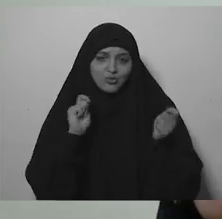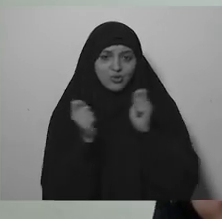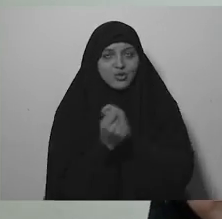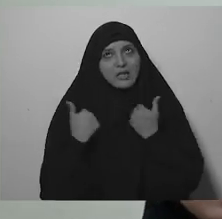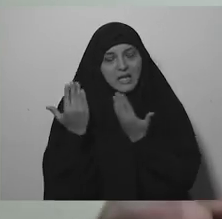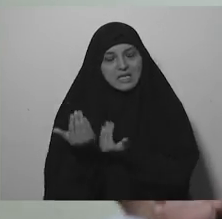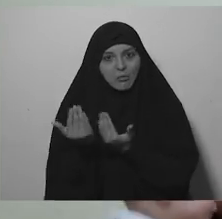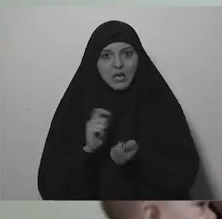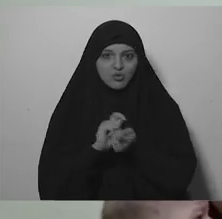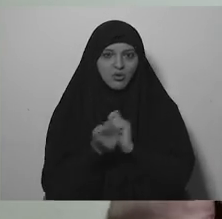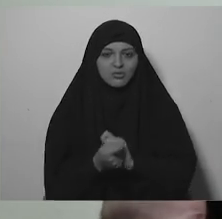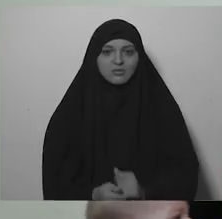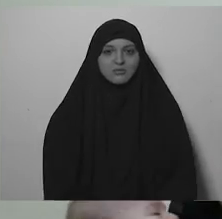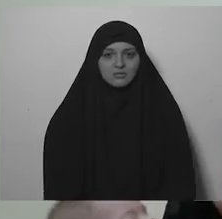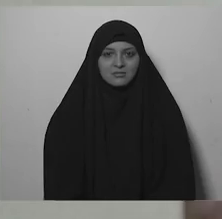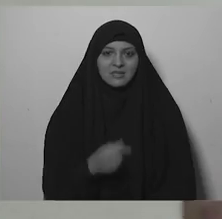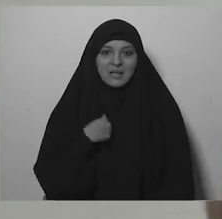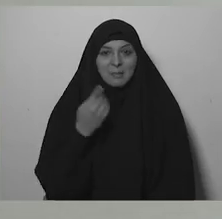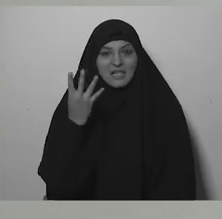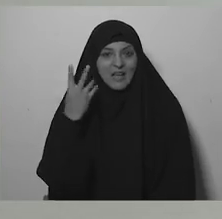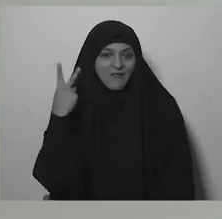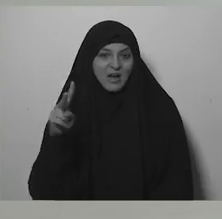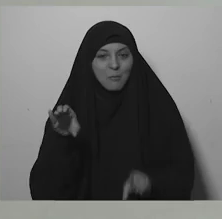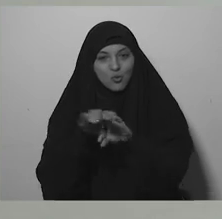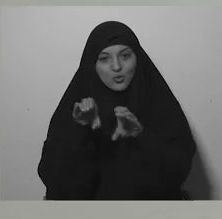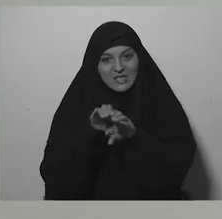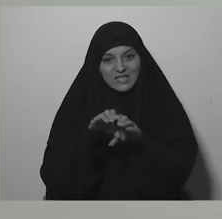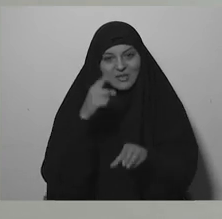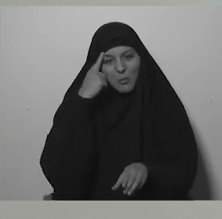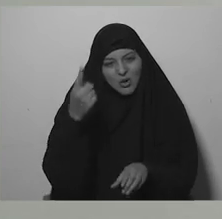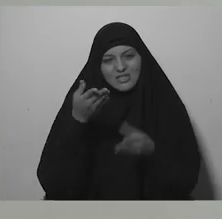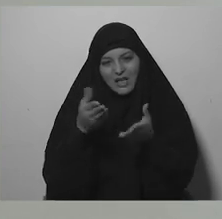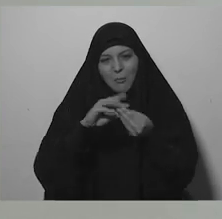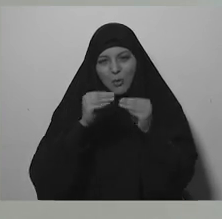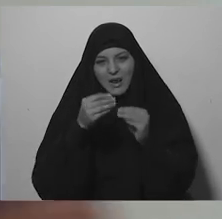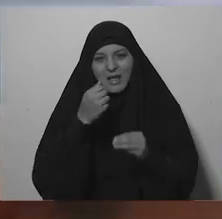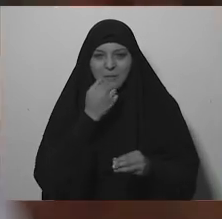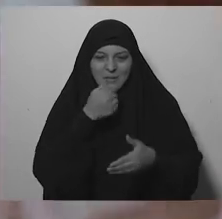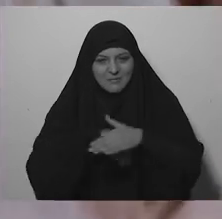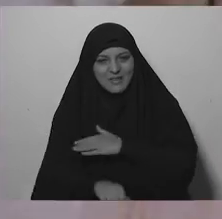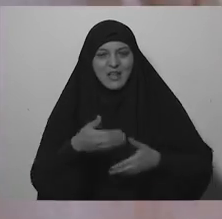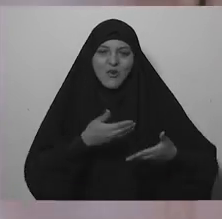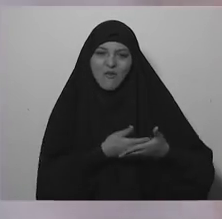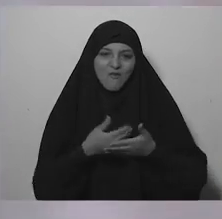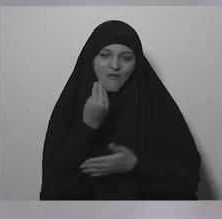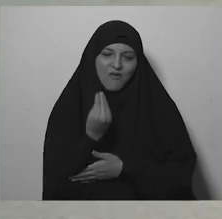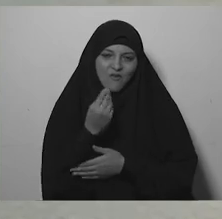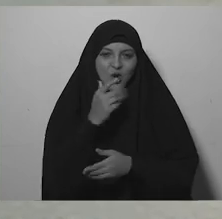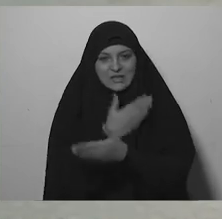se changent, n'est-ce pas? Parce que c'est ma cousine, ma femme, c'est ma cousine, alors Je pense que c'est ça le